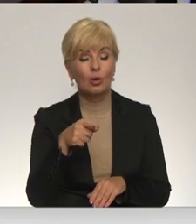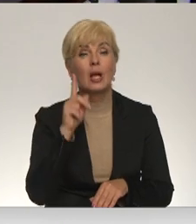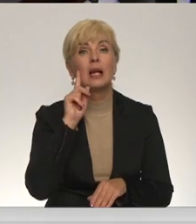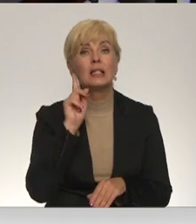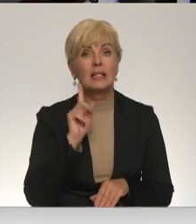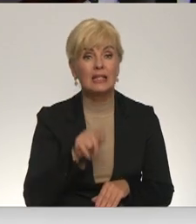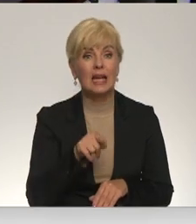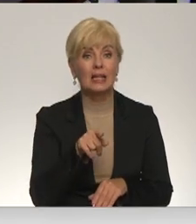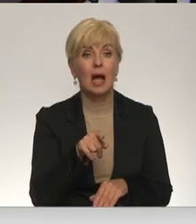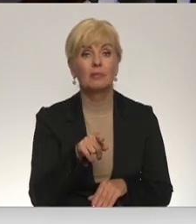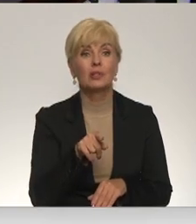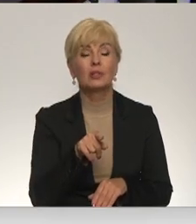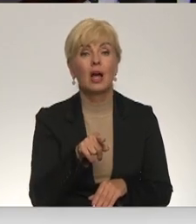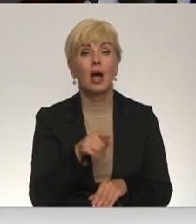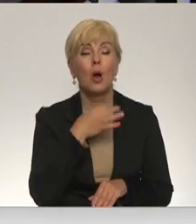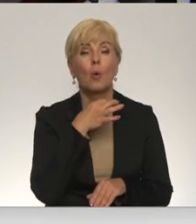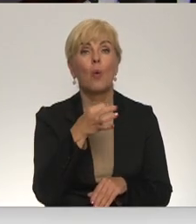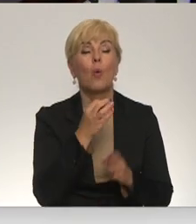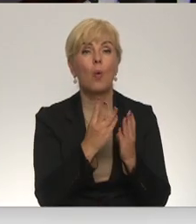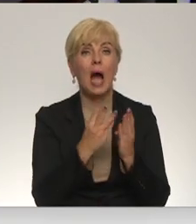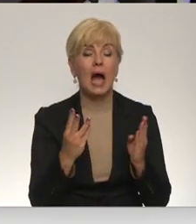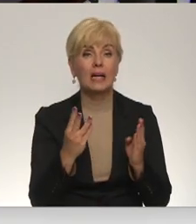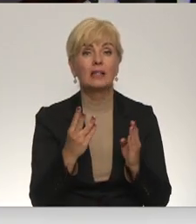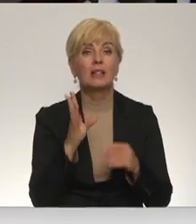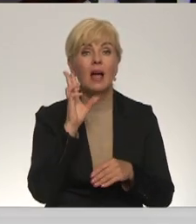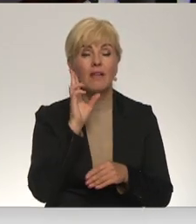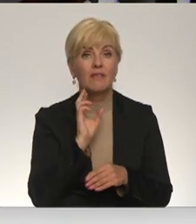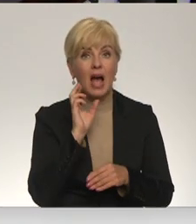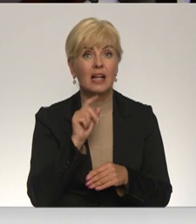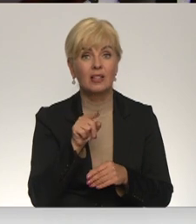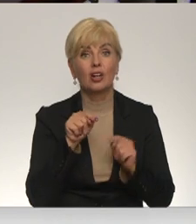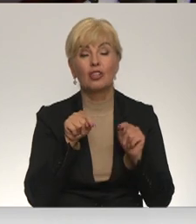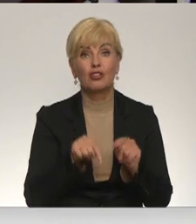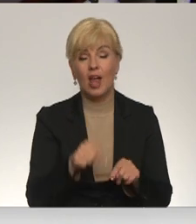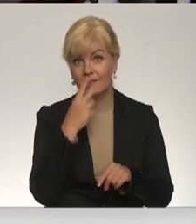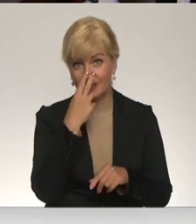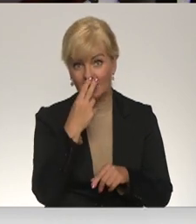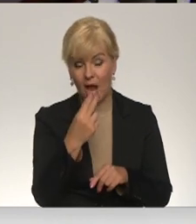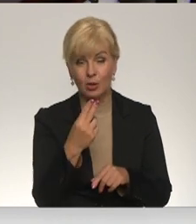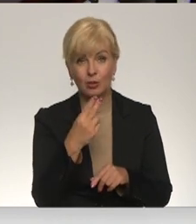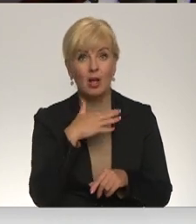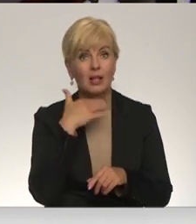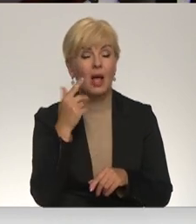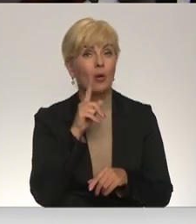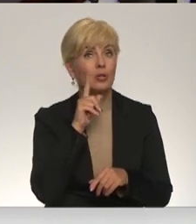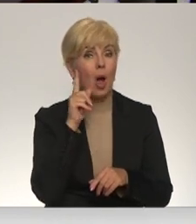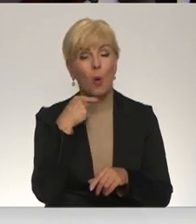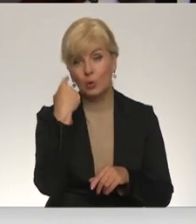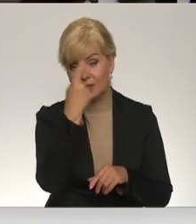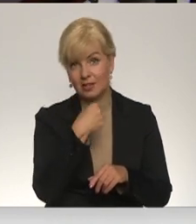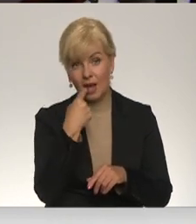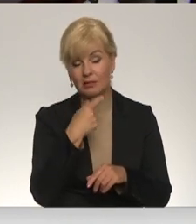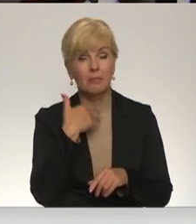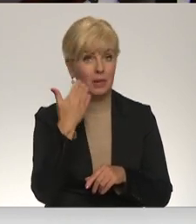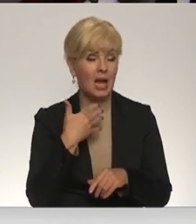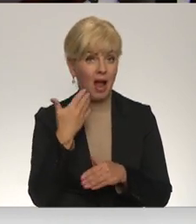ka trīns kod tā kā paliek vecāk un vecāk, bet šeit es skatos, ir daudz jaunas sejas un liels prieks